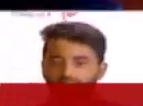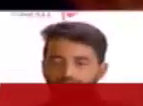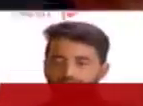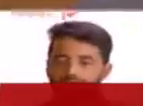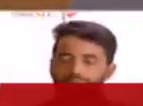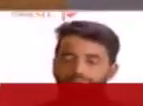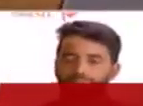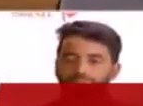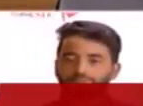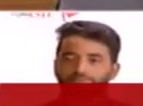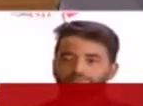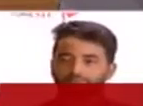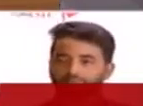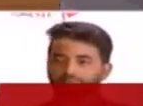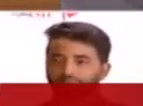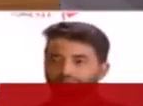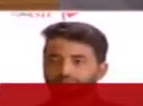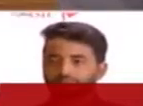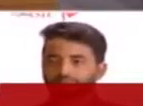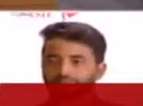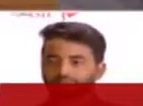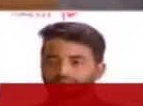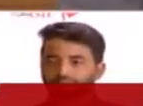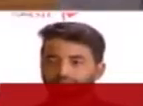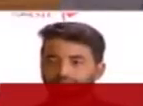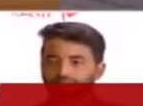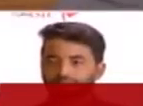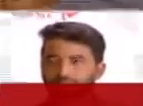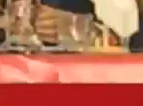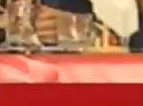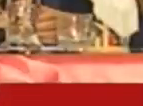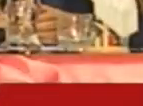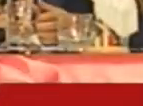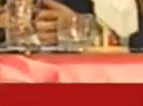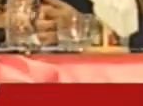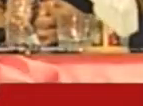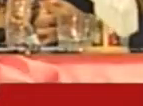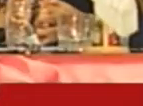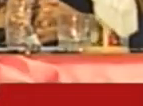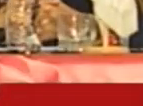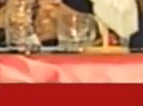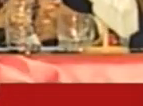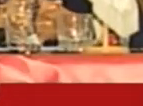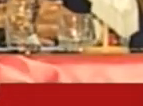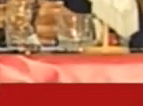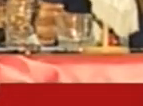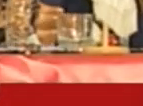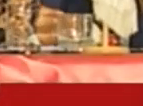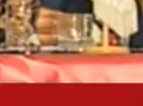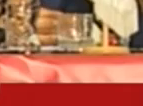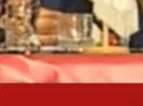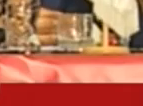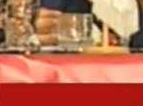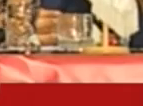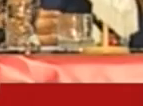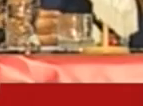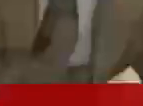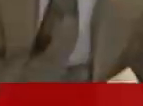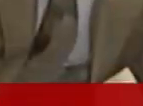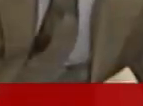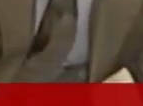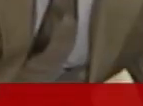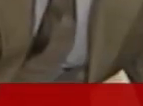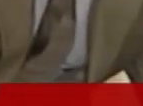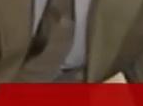نبيل القروي في الدين يوسف الشاهد المهدي جمعه المنجي الرحوي عبد الفتاح مورو سعيد العادي